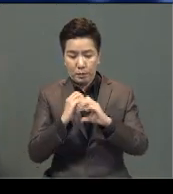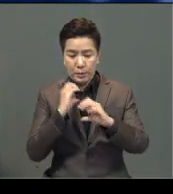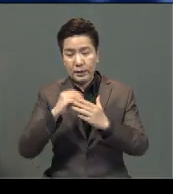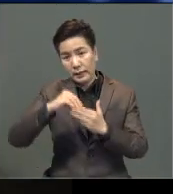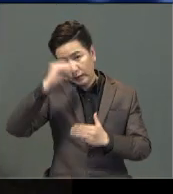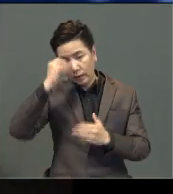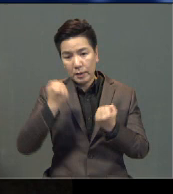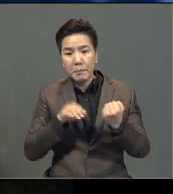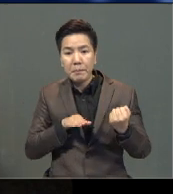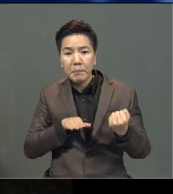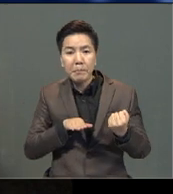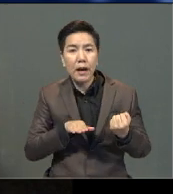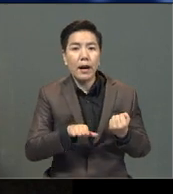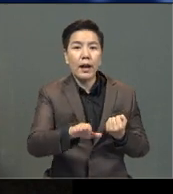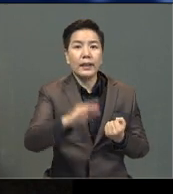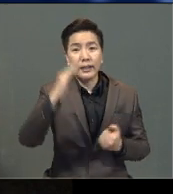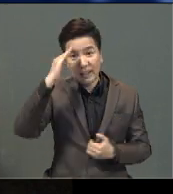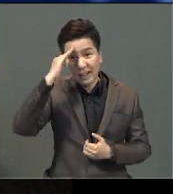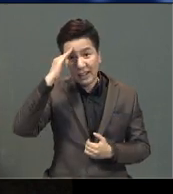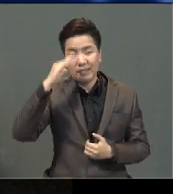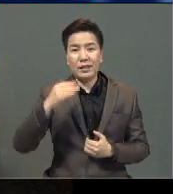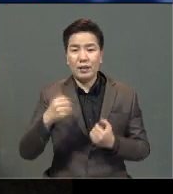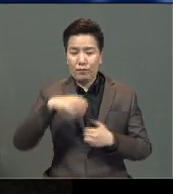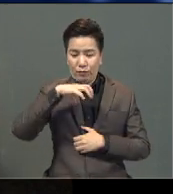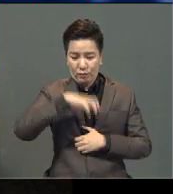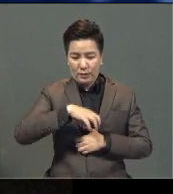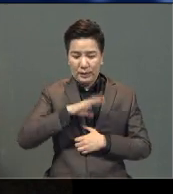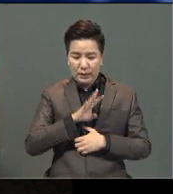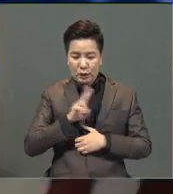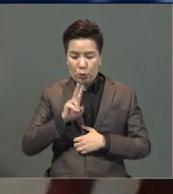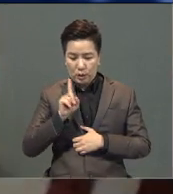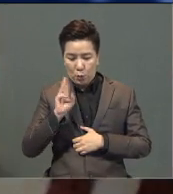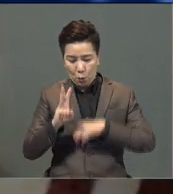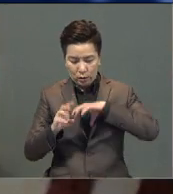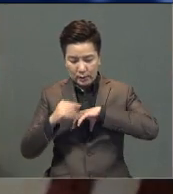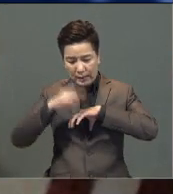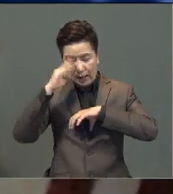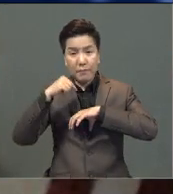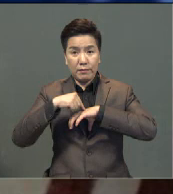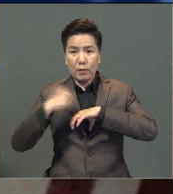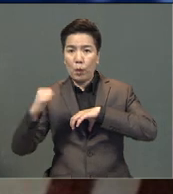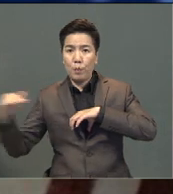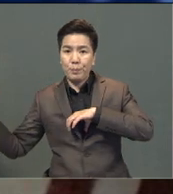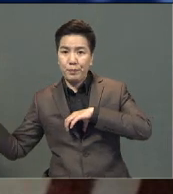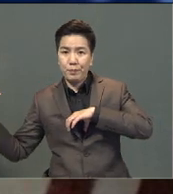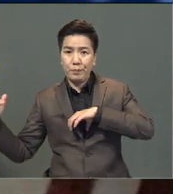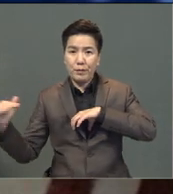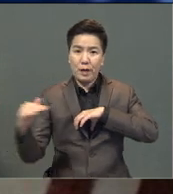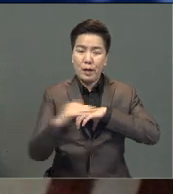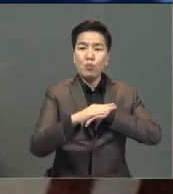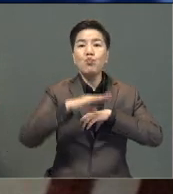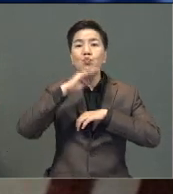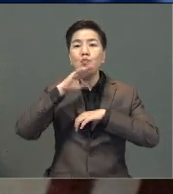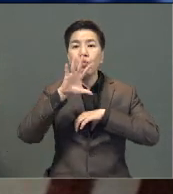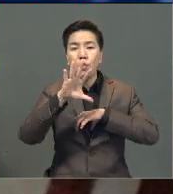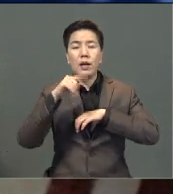นักเรียนขับผ่านฐานปฏิบัติการกองร้อยทหารพลานที่4216กรมทหารพลานที่42บริเวณหมู่5